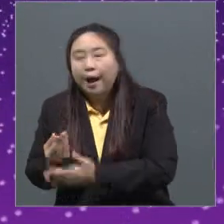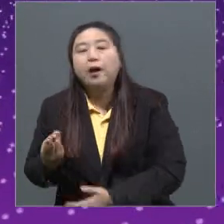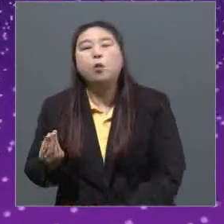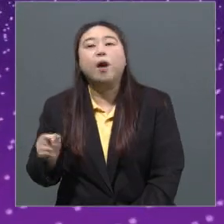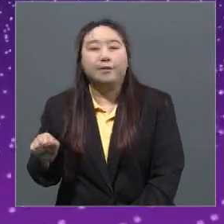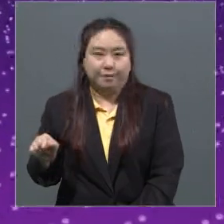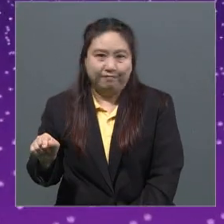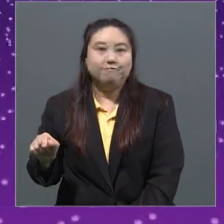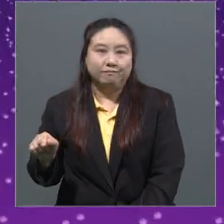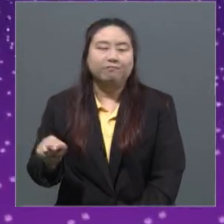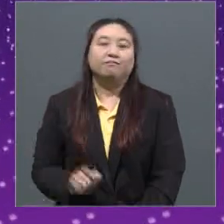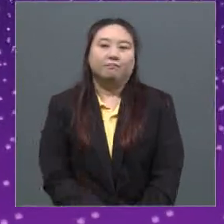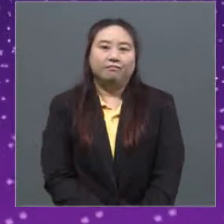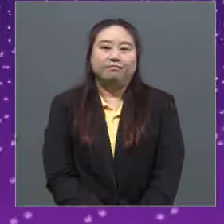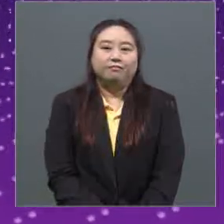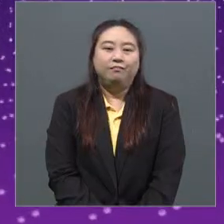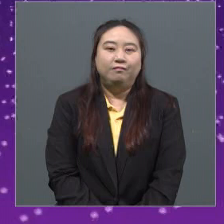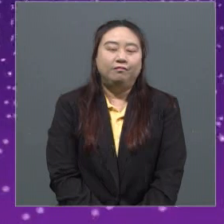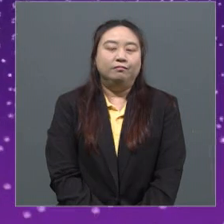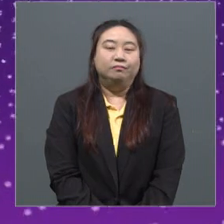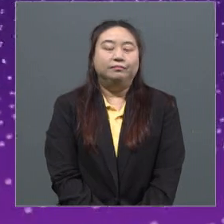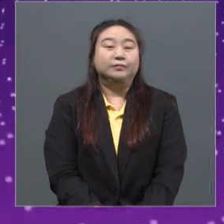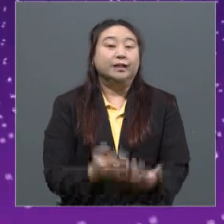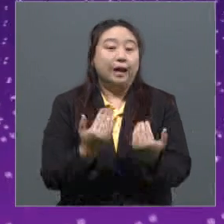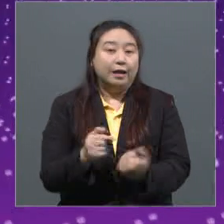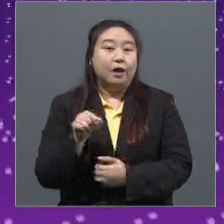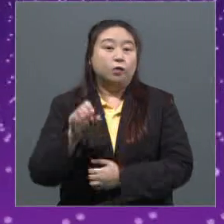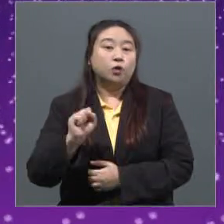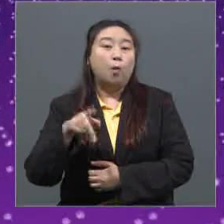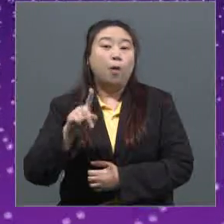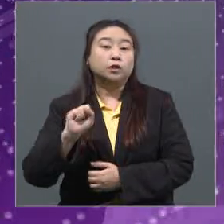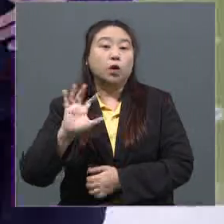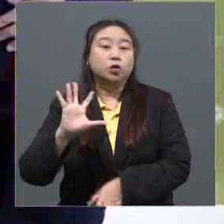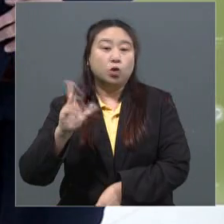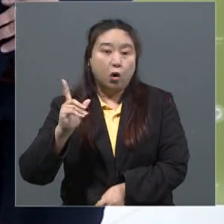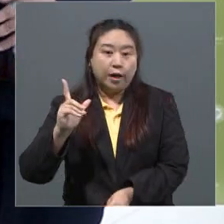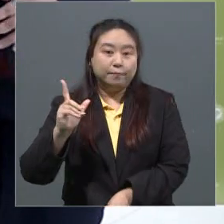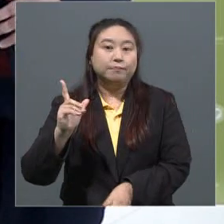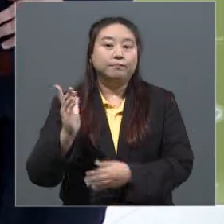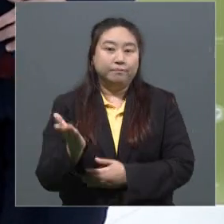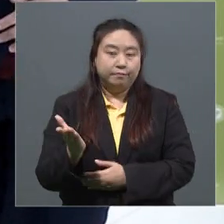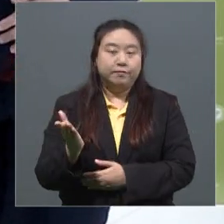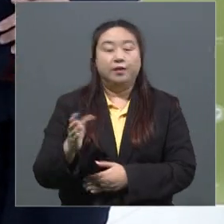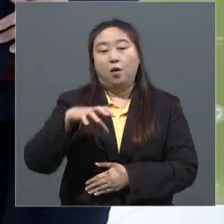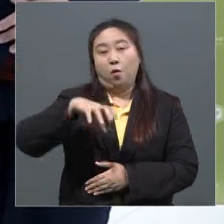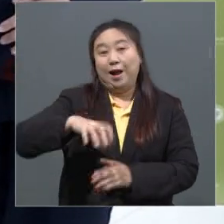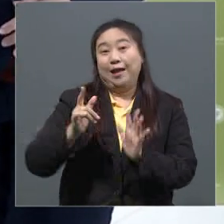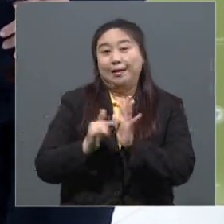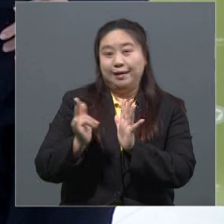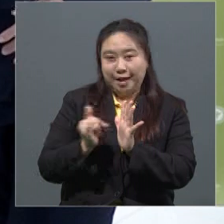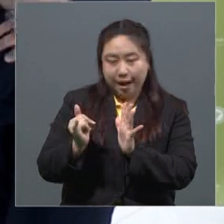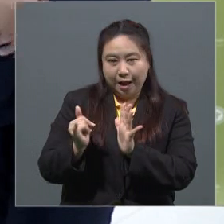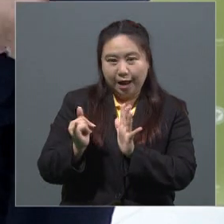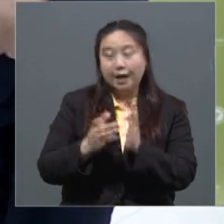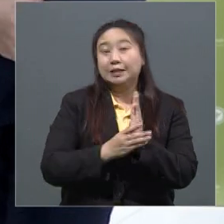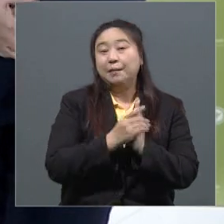ที่อยากจะแนะนำกันละกันนะคะอ่ะวิธีนี้ค่ะสำนักงานหลักประกันสุขภาพแห่งชาติหรือว่าสปสช.องค์การเภสัชกรรมสภา